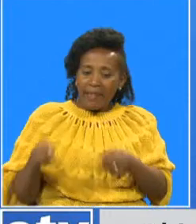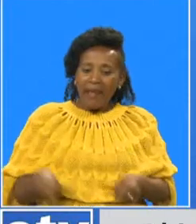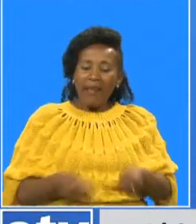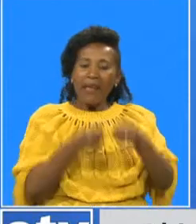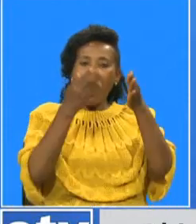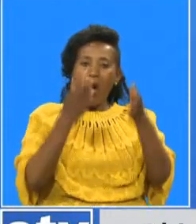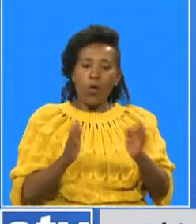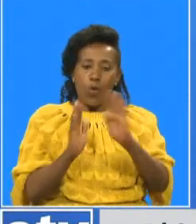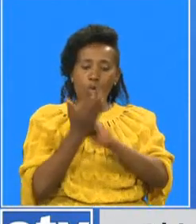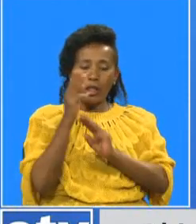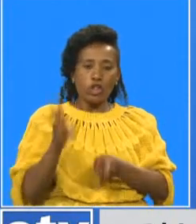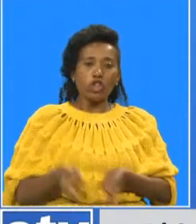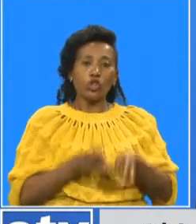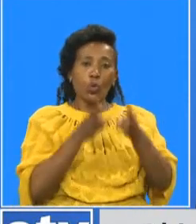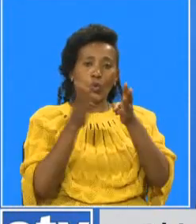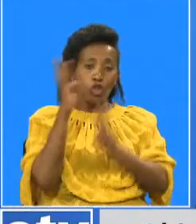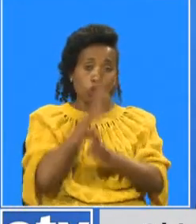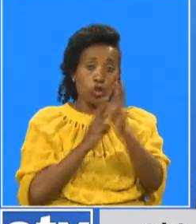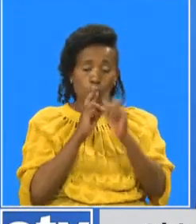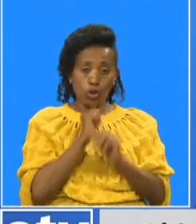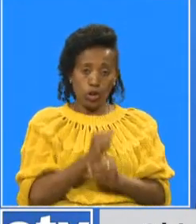የሆኑ ችግሮችን